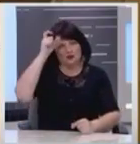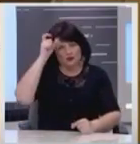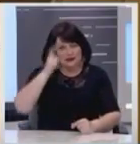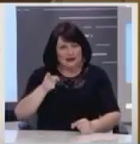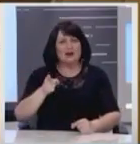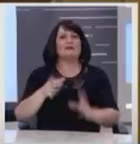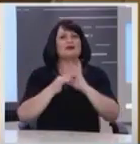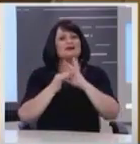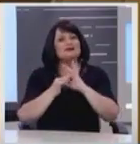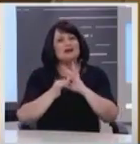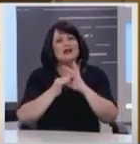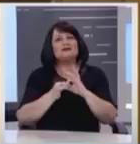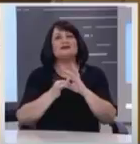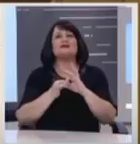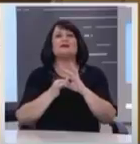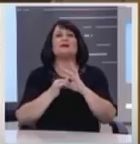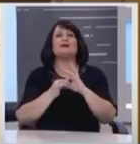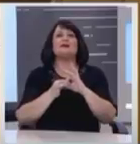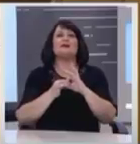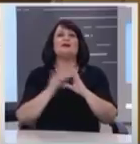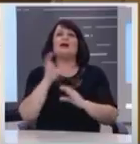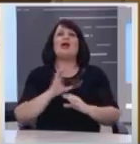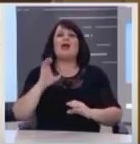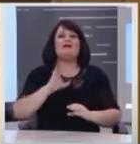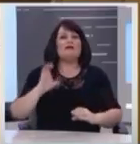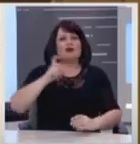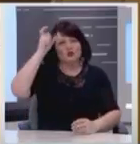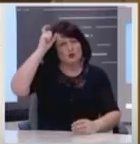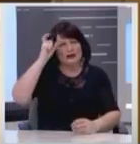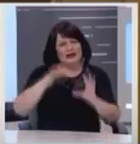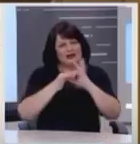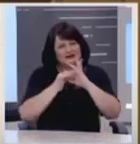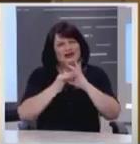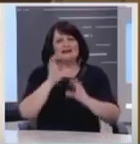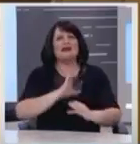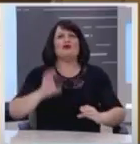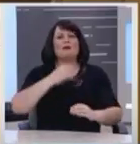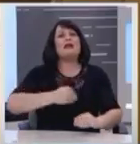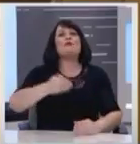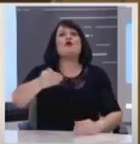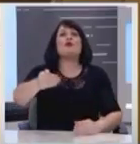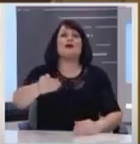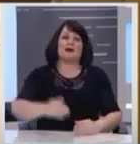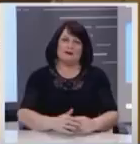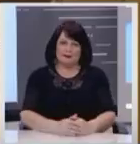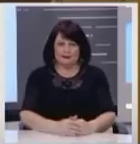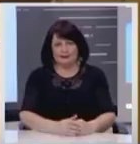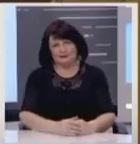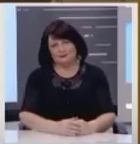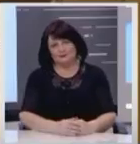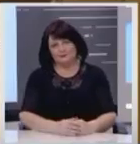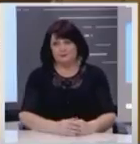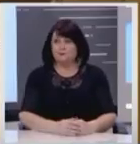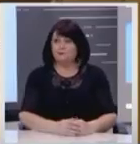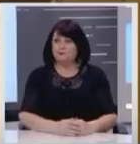σχέσεις μας, για τις ευρωτουρκικές σχέσεις και την ευρωπαϊκή της προοπτική, αλλά